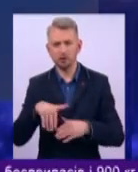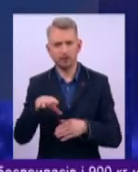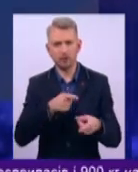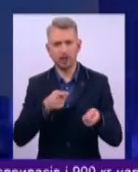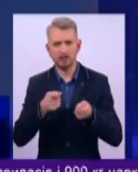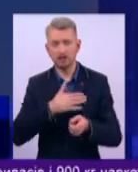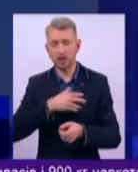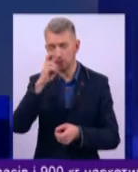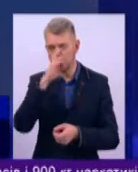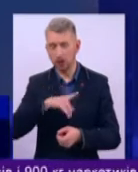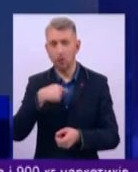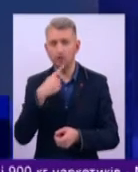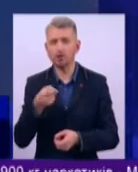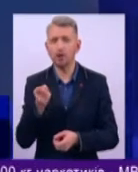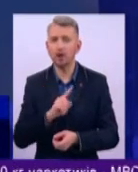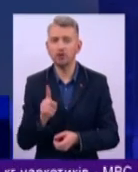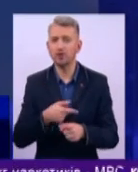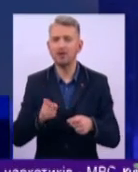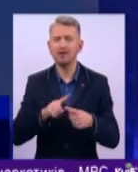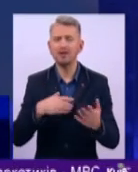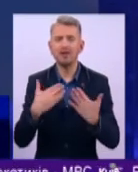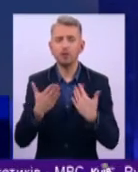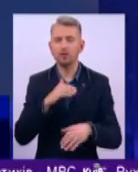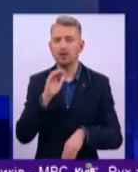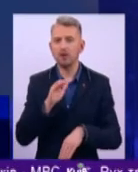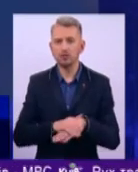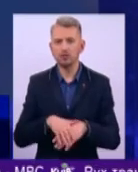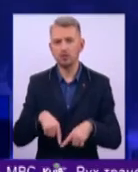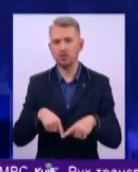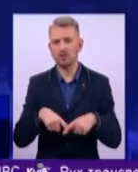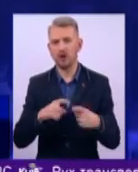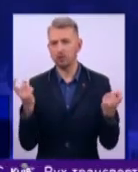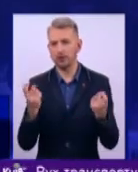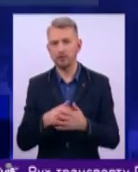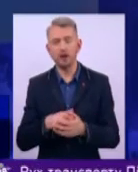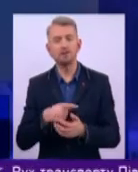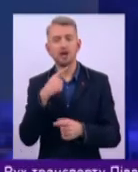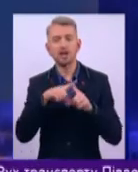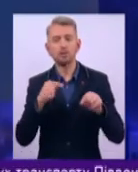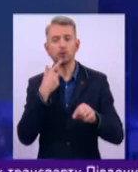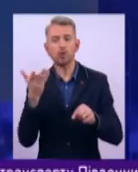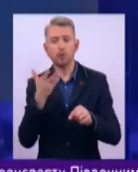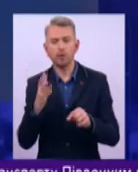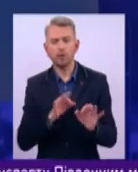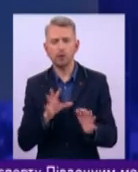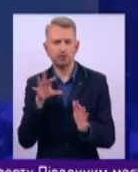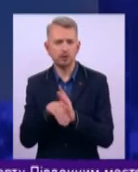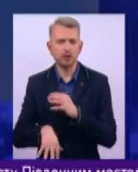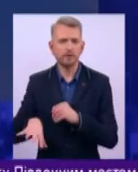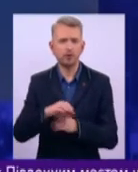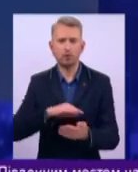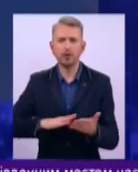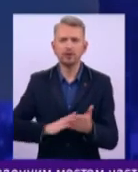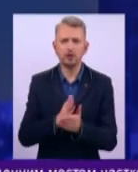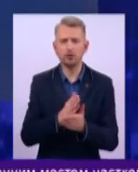керівництва нашої країни говорить про те, що ці відносини фактично розриваються. В кремлівську доповідь акуратно внесли всю